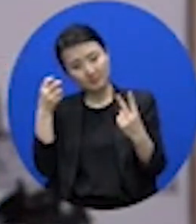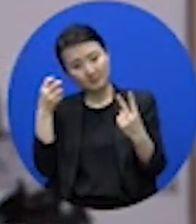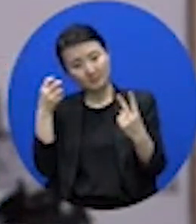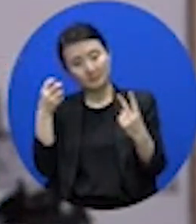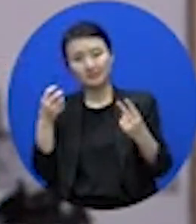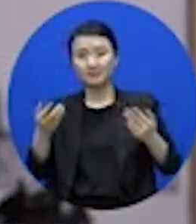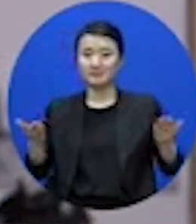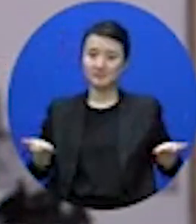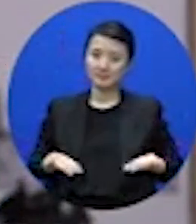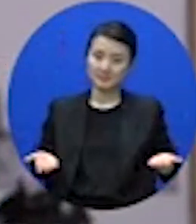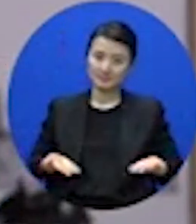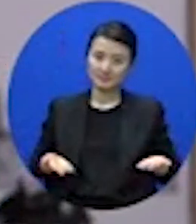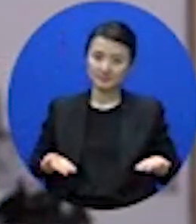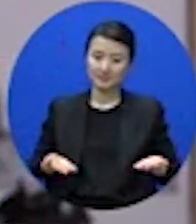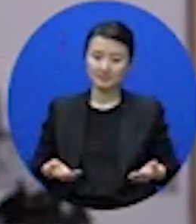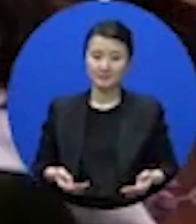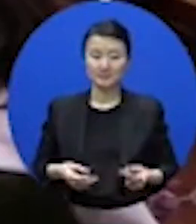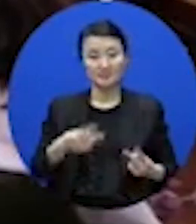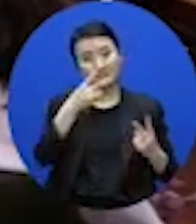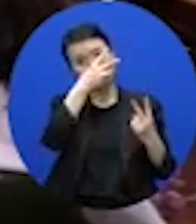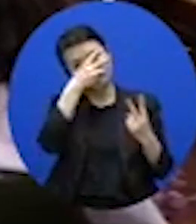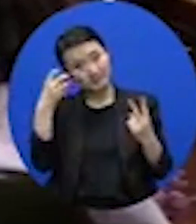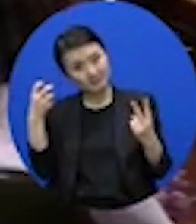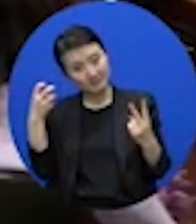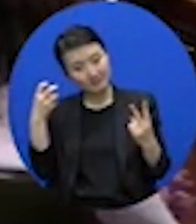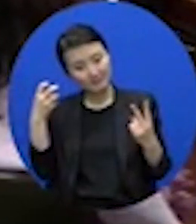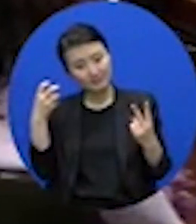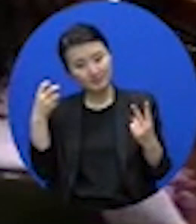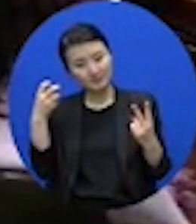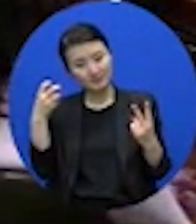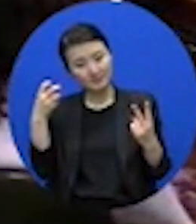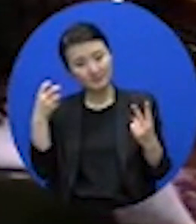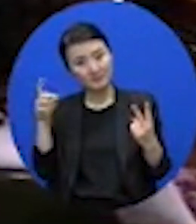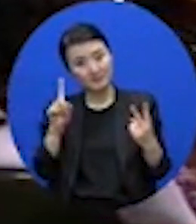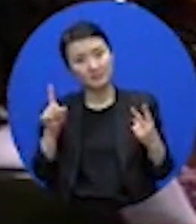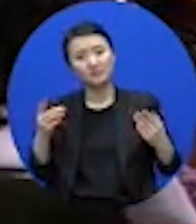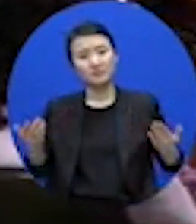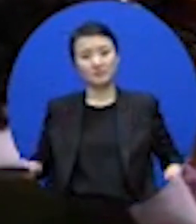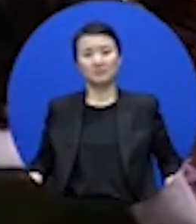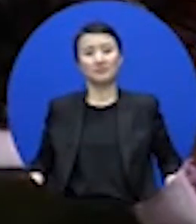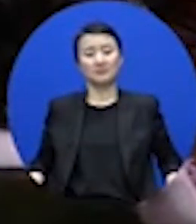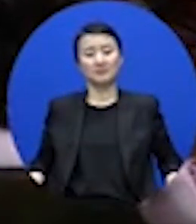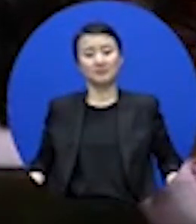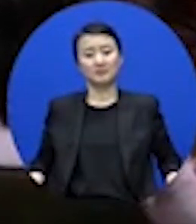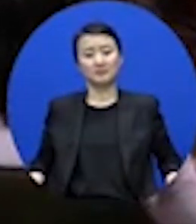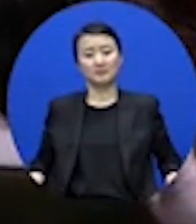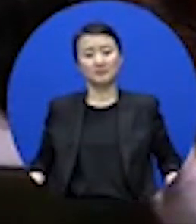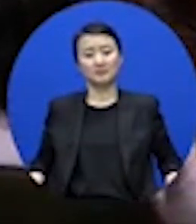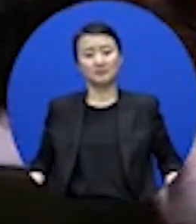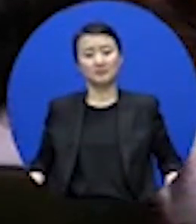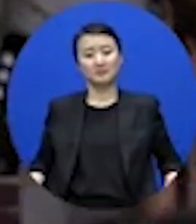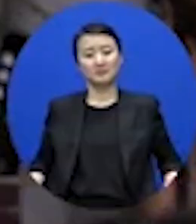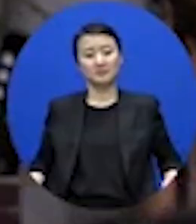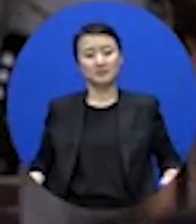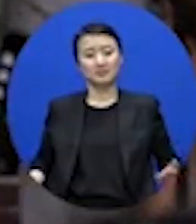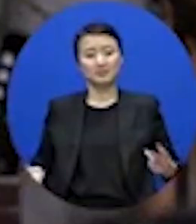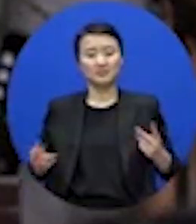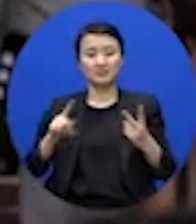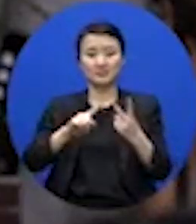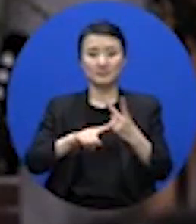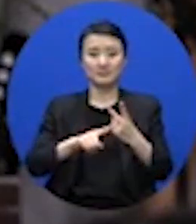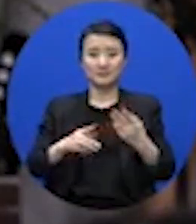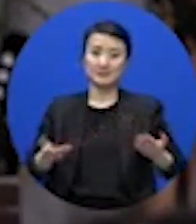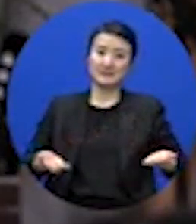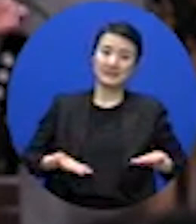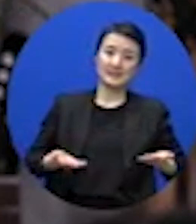일한다. 자, 저를 따라해 보세요. 잔다. 잔다. 자는 건 뭐예요? 쉬는 거예요. Get some rest. 그 다음에